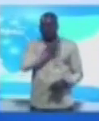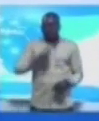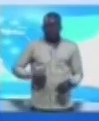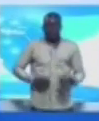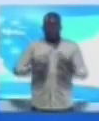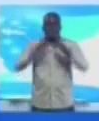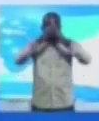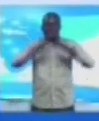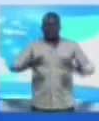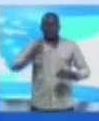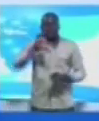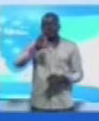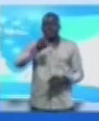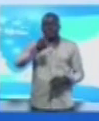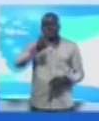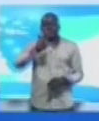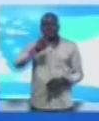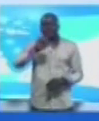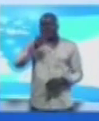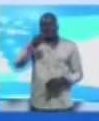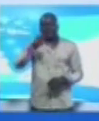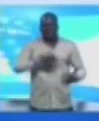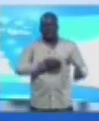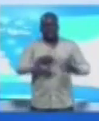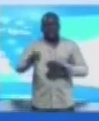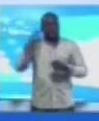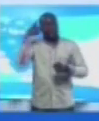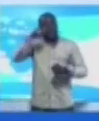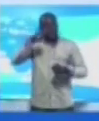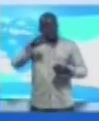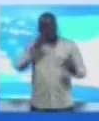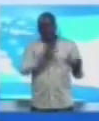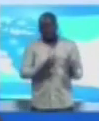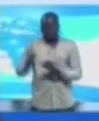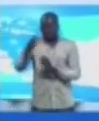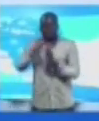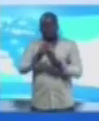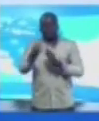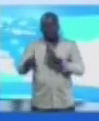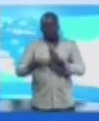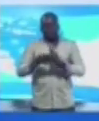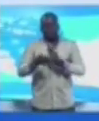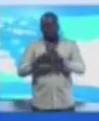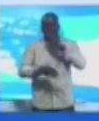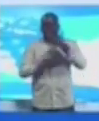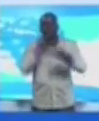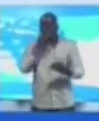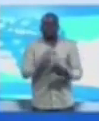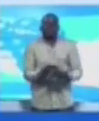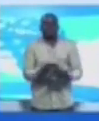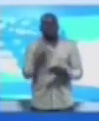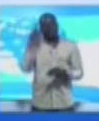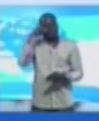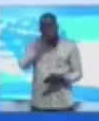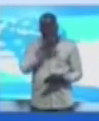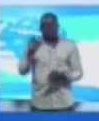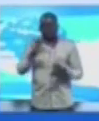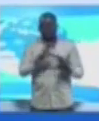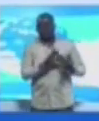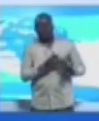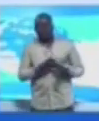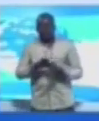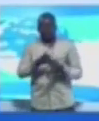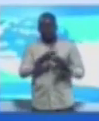de Cuba et la directrice des opérations de la Banque mondiale. Pour le Burkina, la coopération